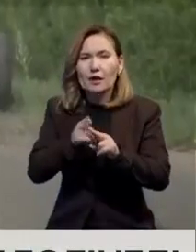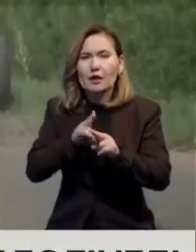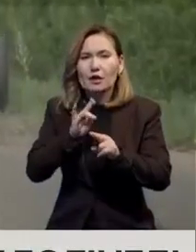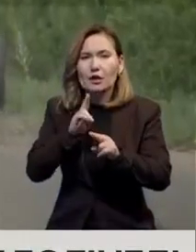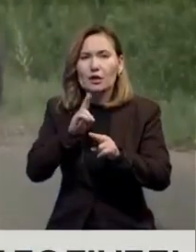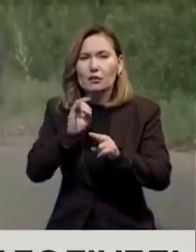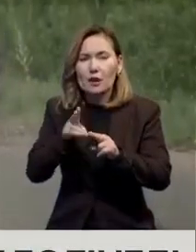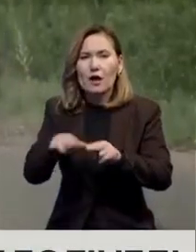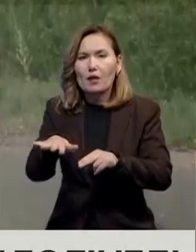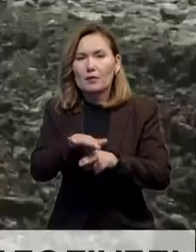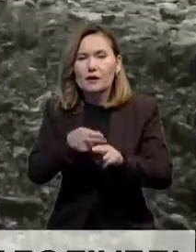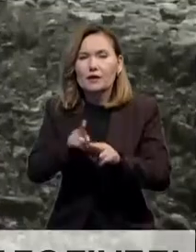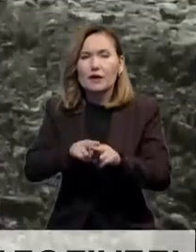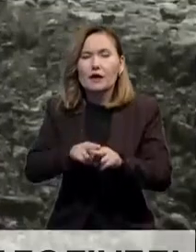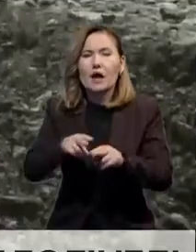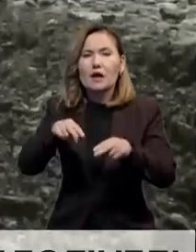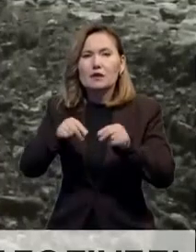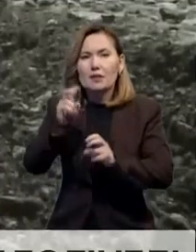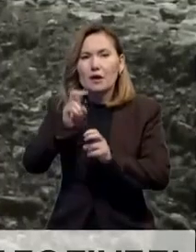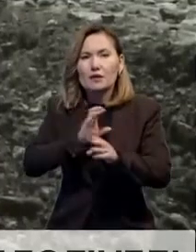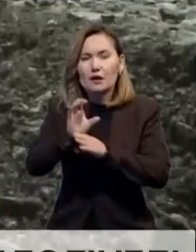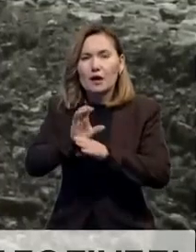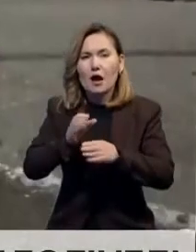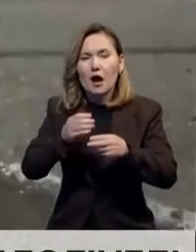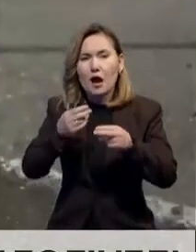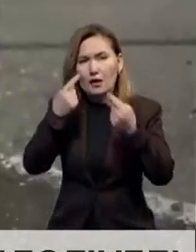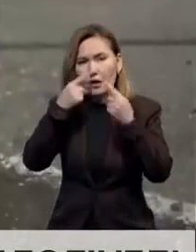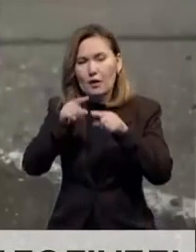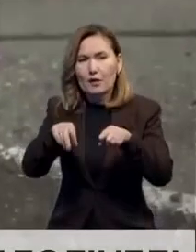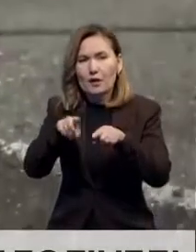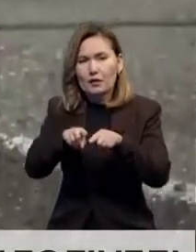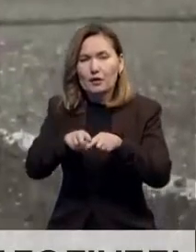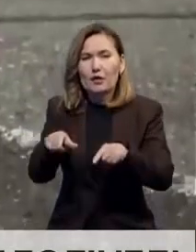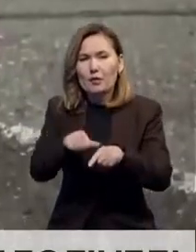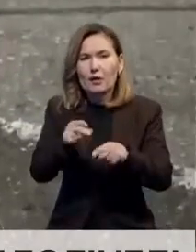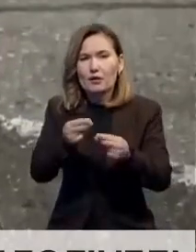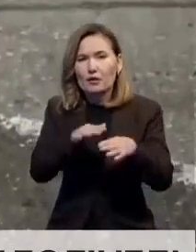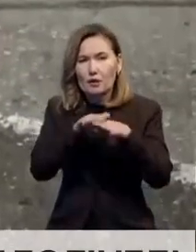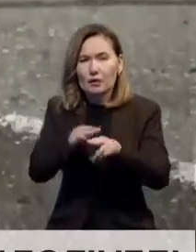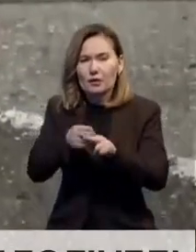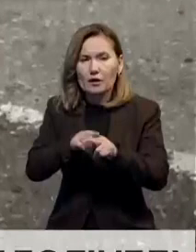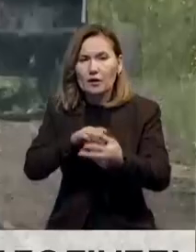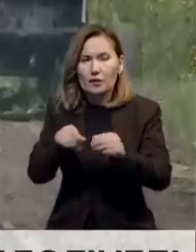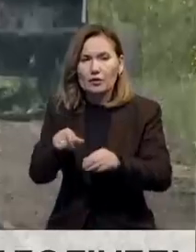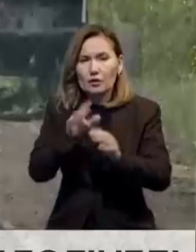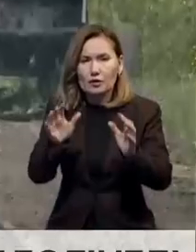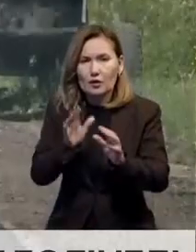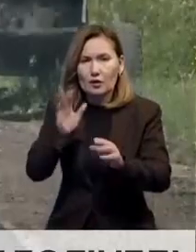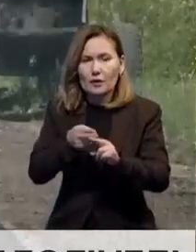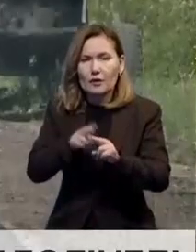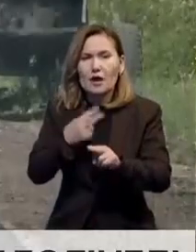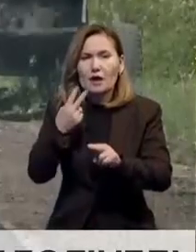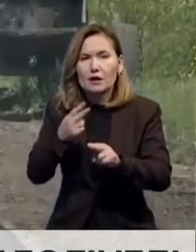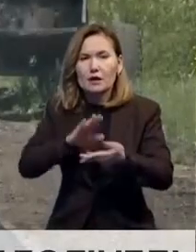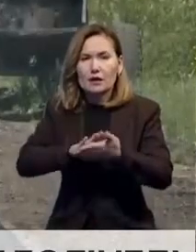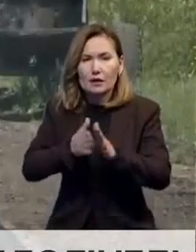уақытта Кербұлақ ауданындағы цемент зауытының ауыр техникалар мемлекет қаржысына салынған жолмен жүріп, оны бүлдірмейтін болады. Бұл бағытта